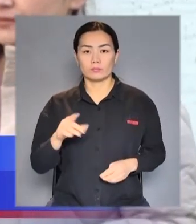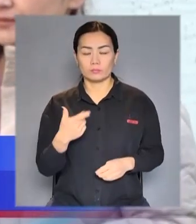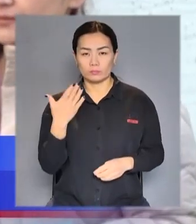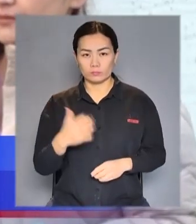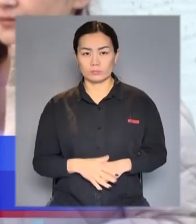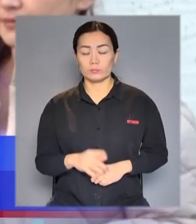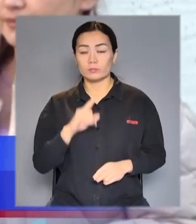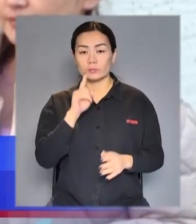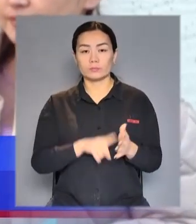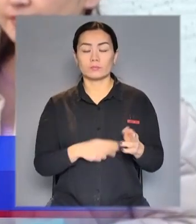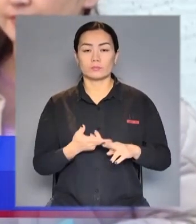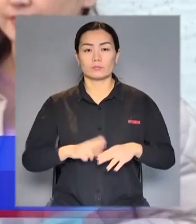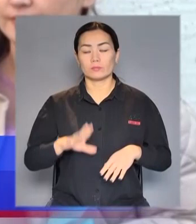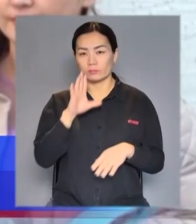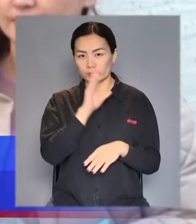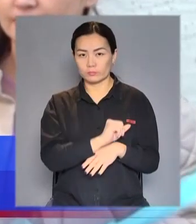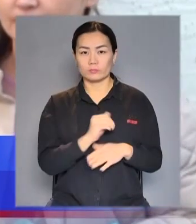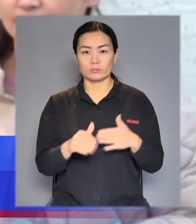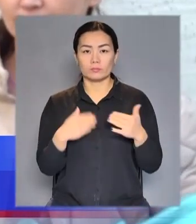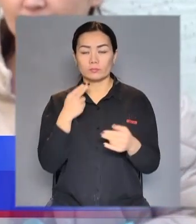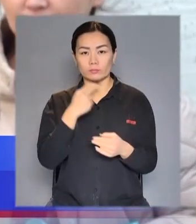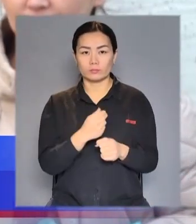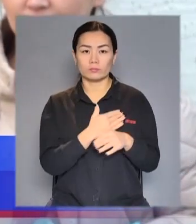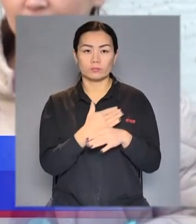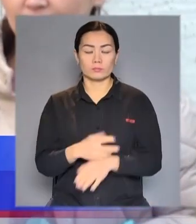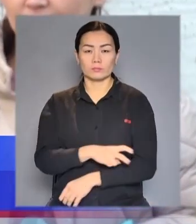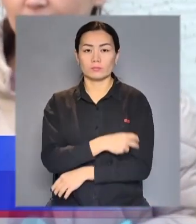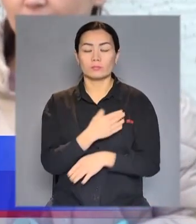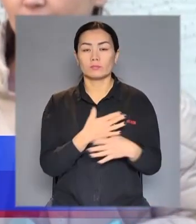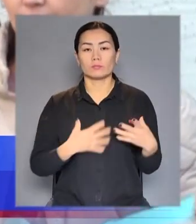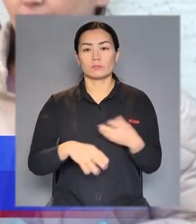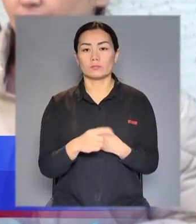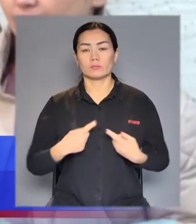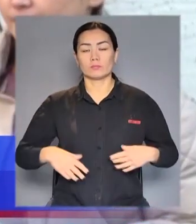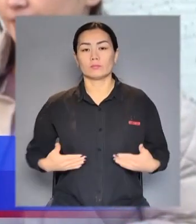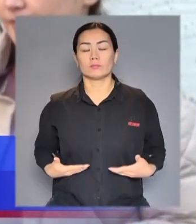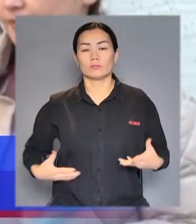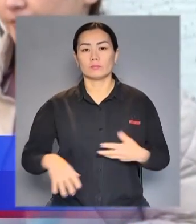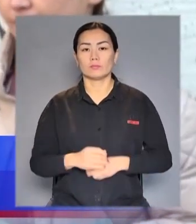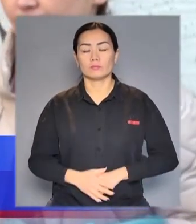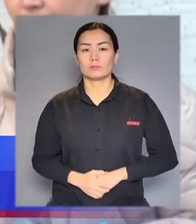тенге. Уверен, данная мера будет способствовать повышению качества оказания медицинской помощи нашим жителям.